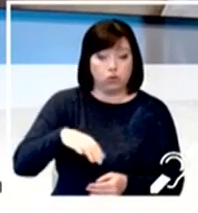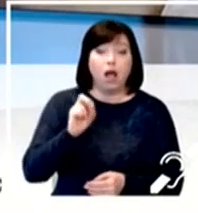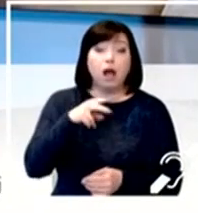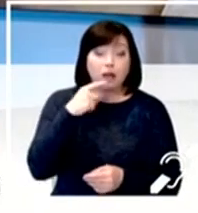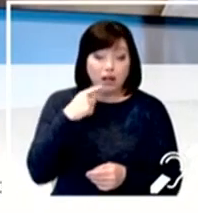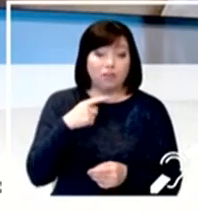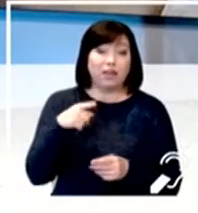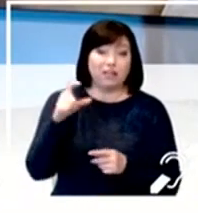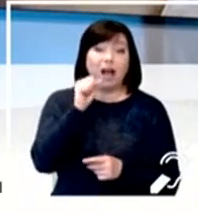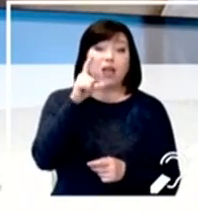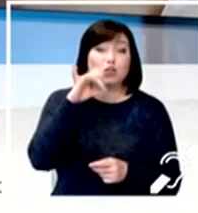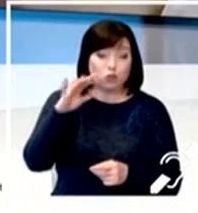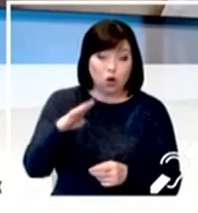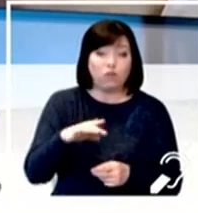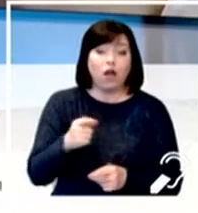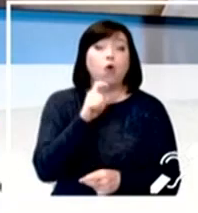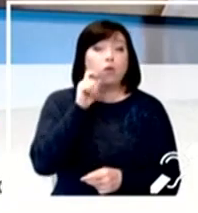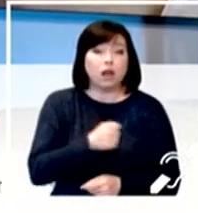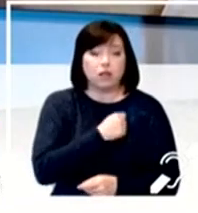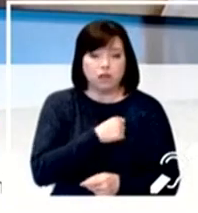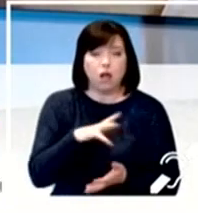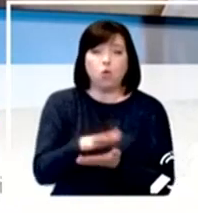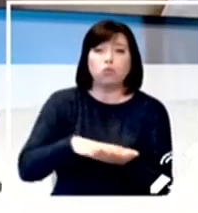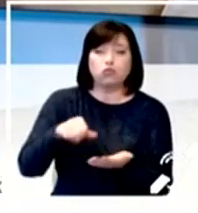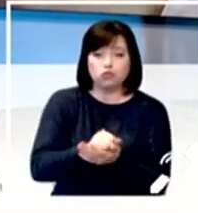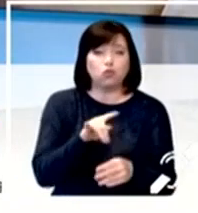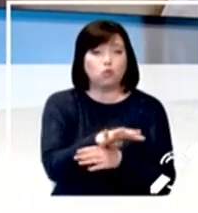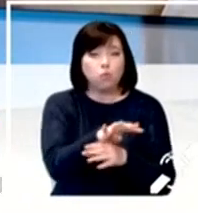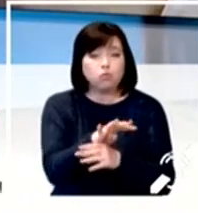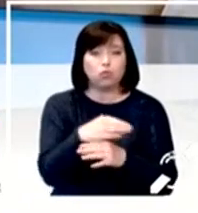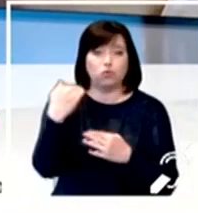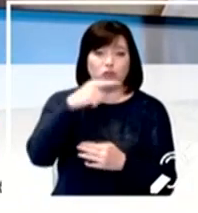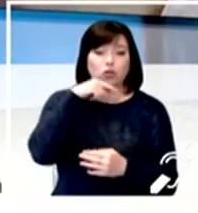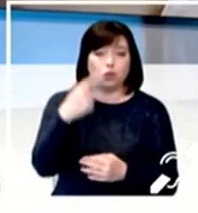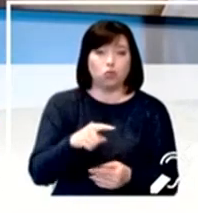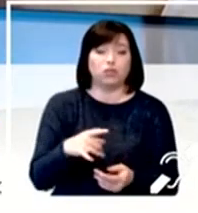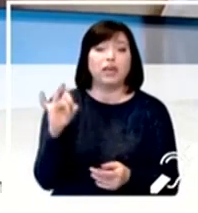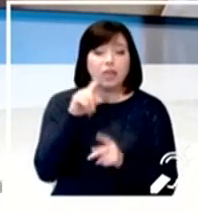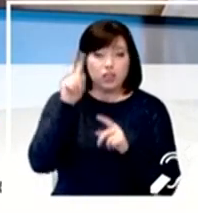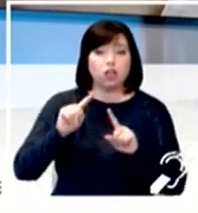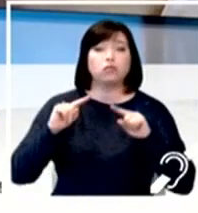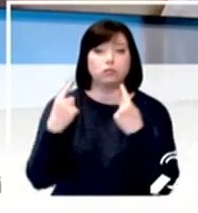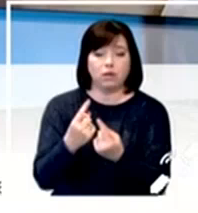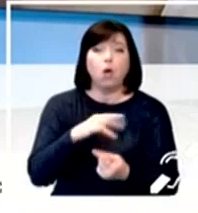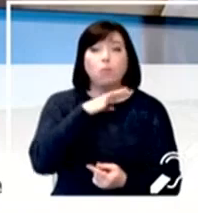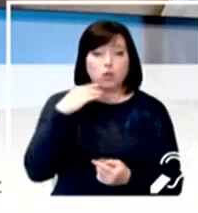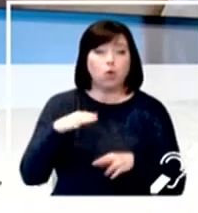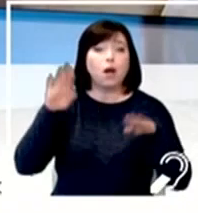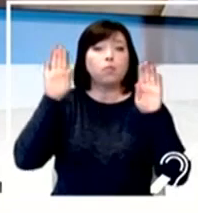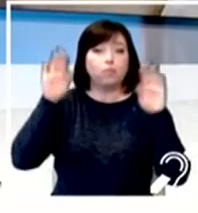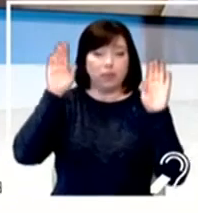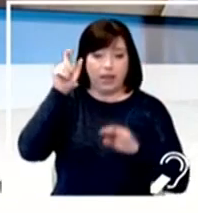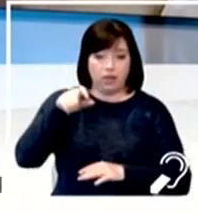tactic Azov, armata ucraineană a distrus unitățile unei brigăzi de puști motorizate a Federației Ruse și a capturat un număr semnificativ